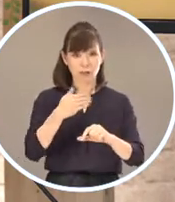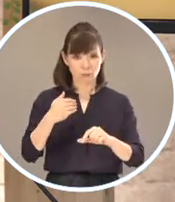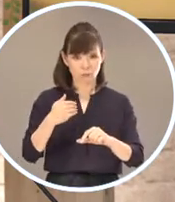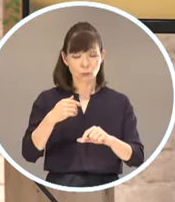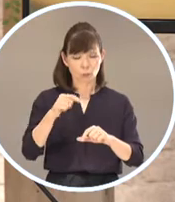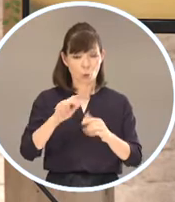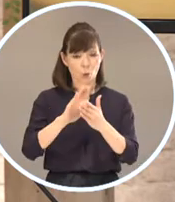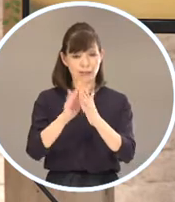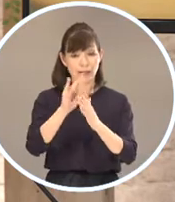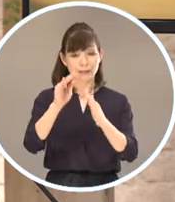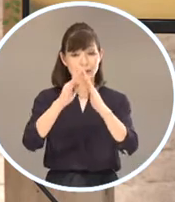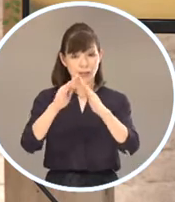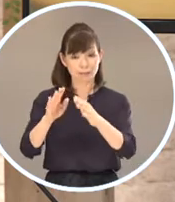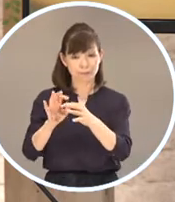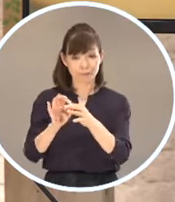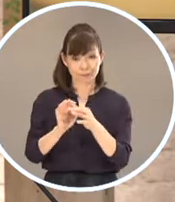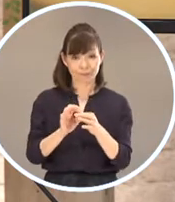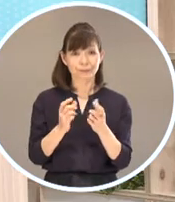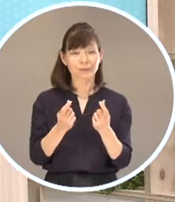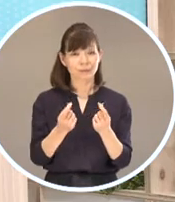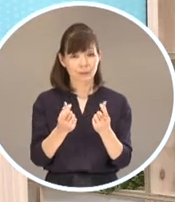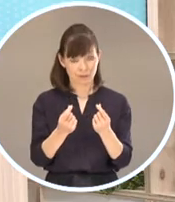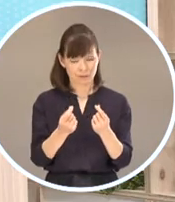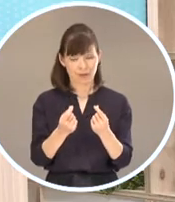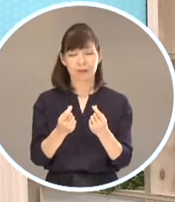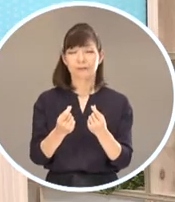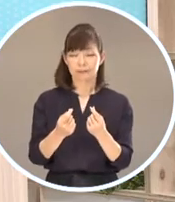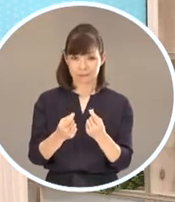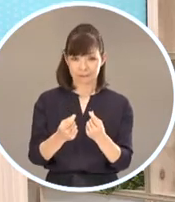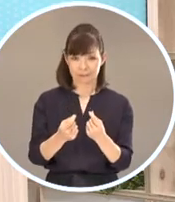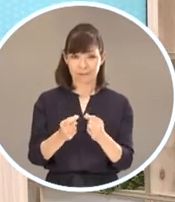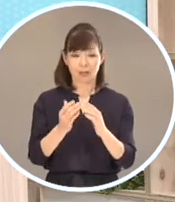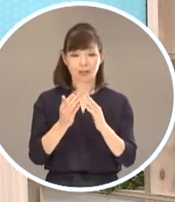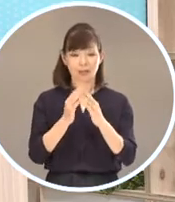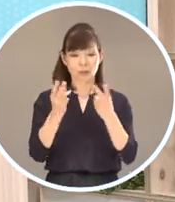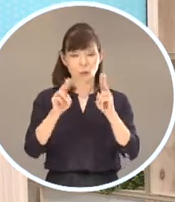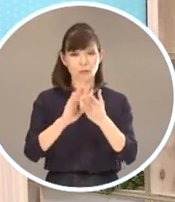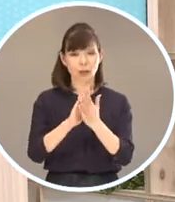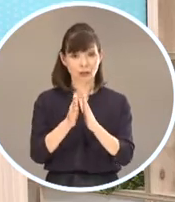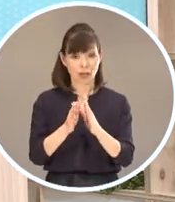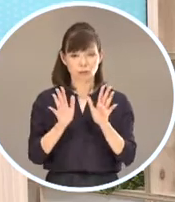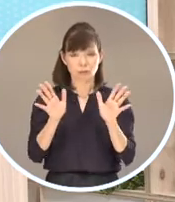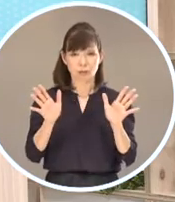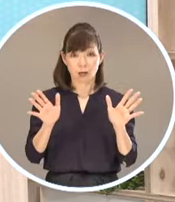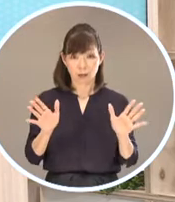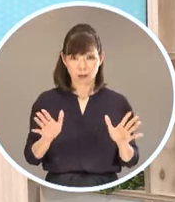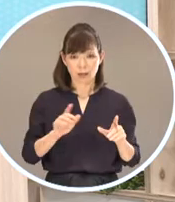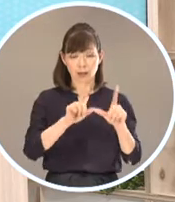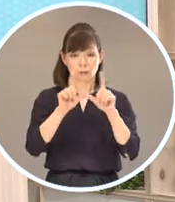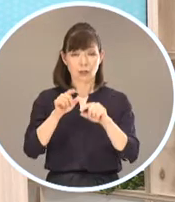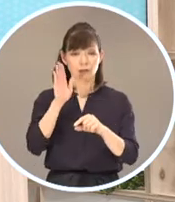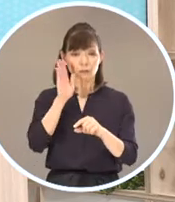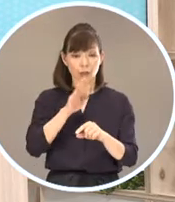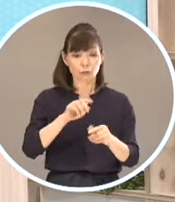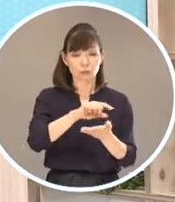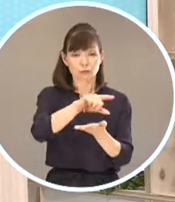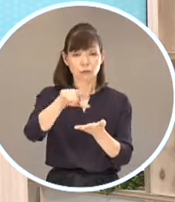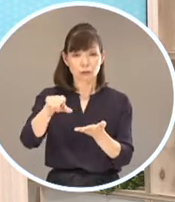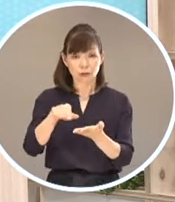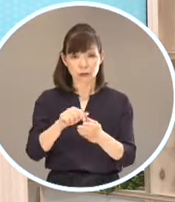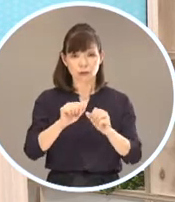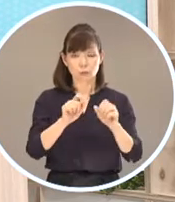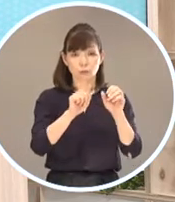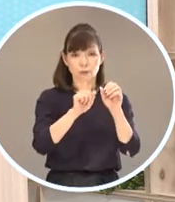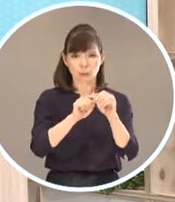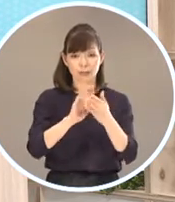ういった県議会があるからっていうことですよね。 はい、そうなんです。広島県を豊かで住みよい地域社会にするために県議会は動